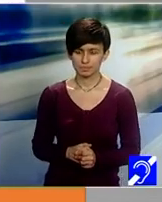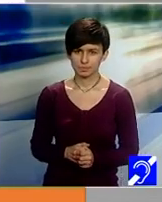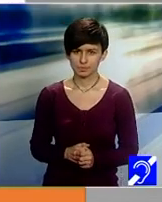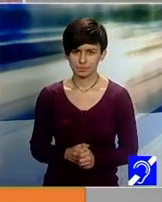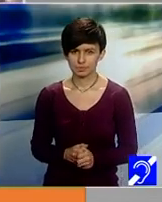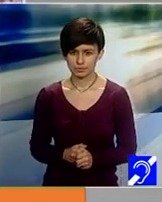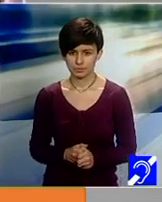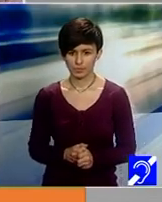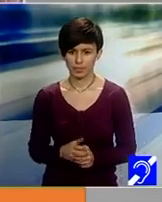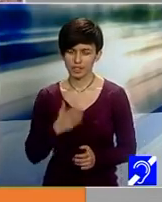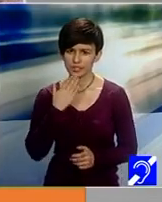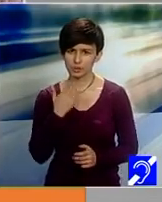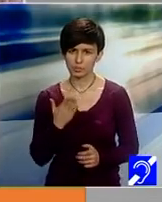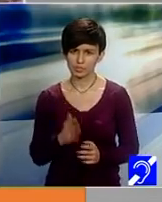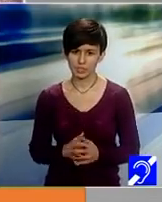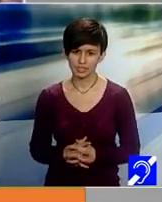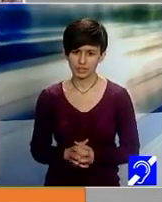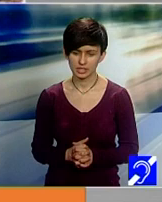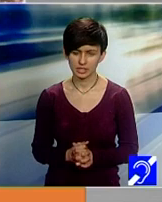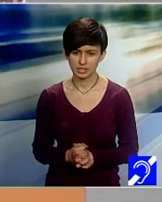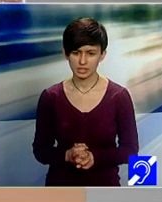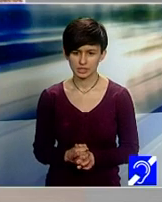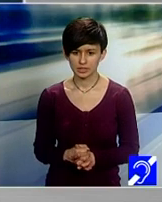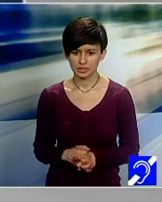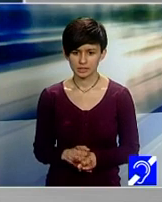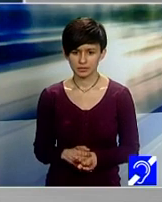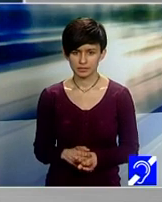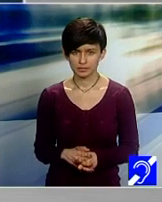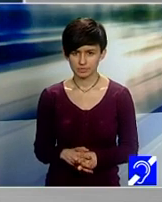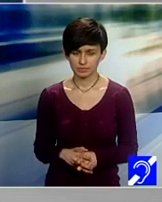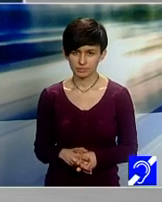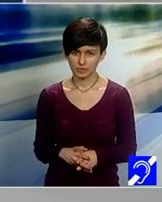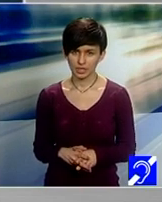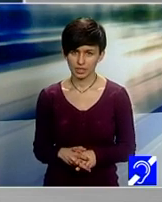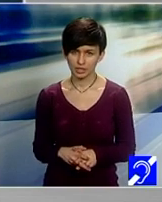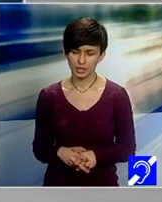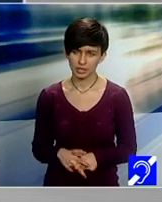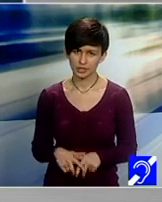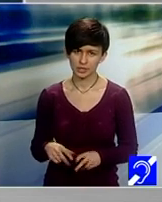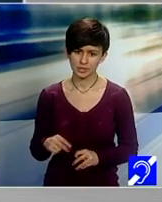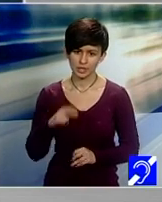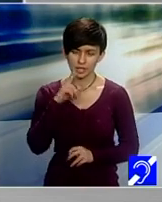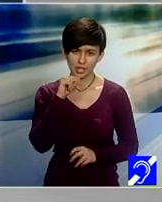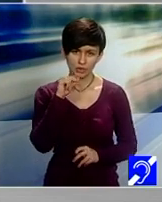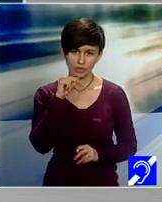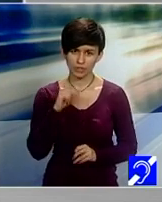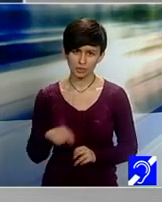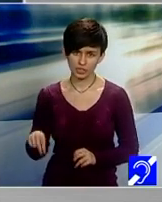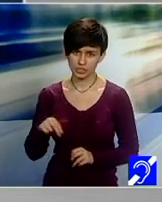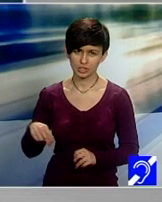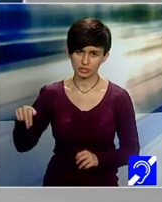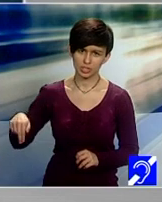Da. Vă mulțumesc tare mult. Noi mergem acum și în județul Neamț, unde vorbim cu un țăran